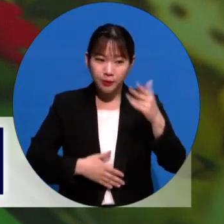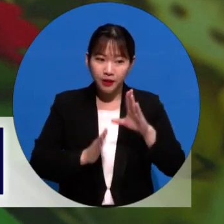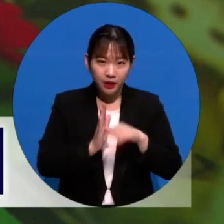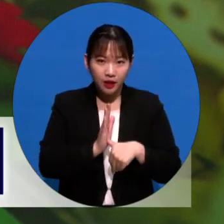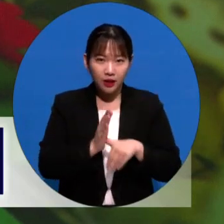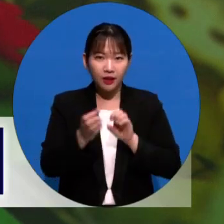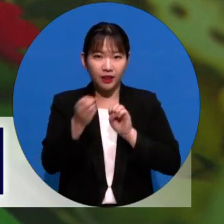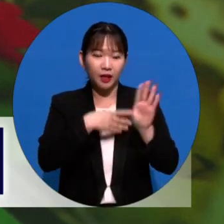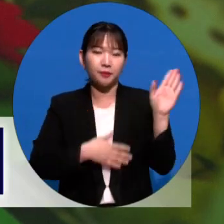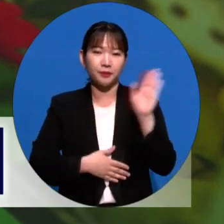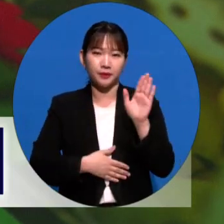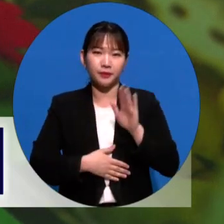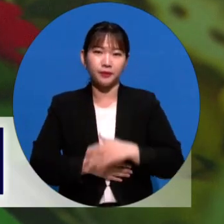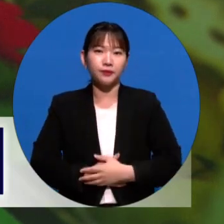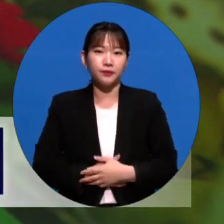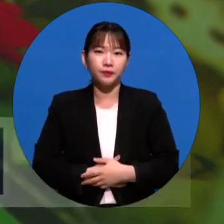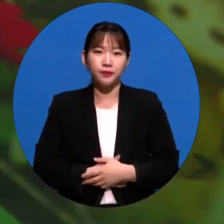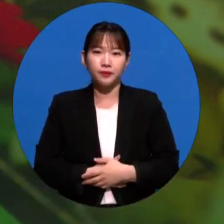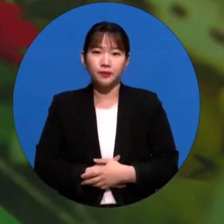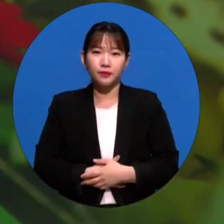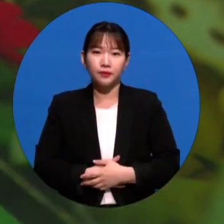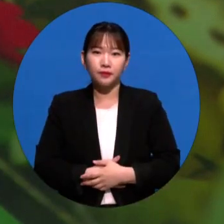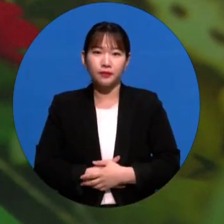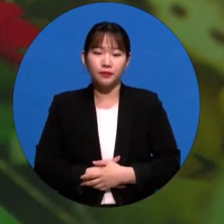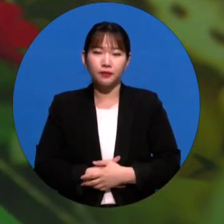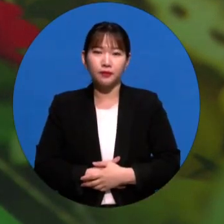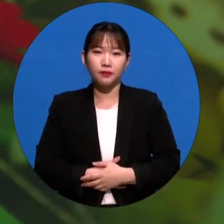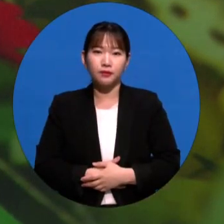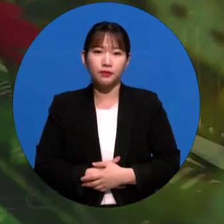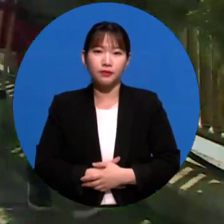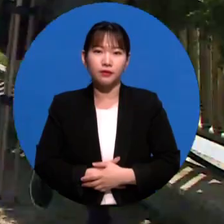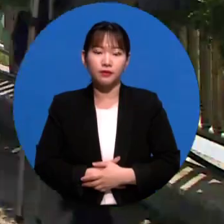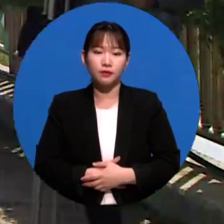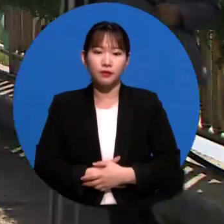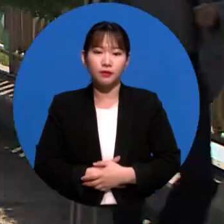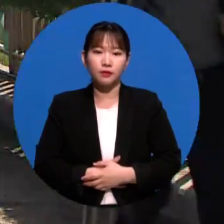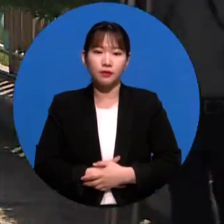질문에는 답변을 하지 않았습니다. 김진선 기자입니다.